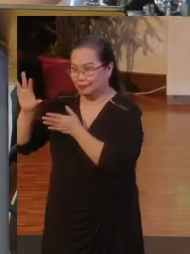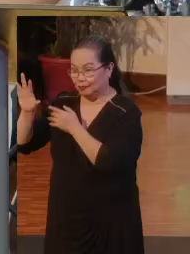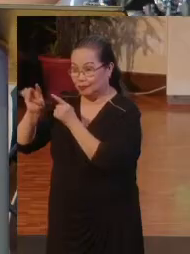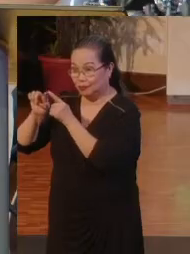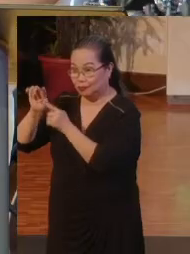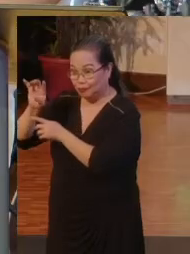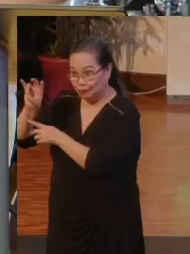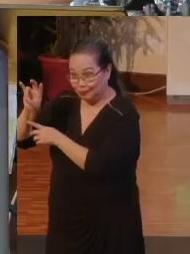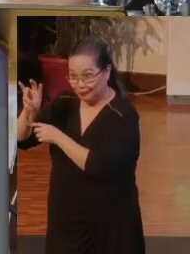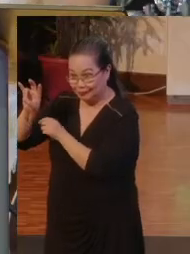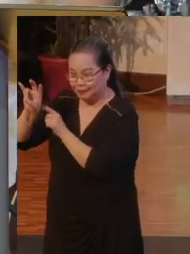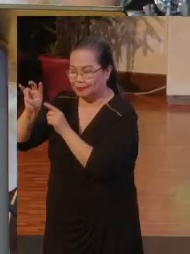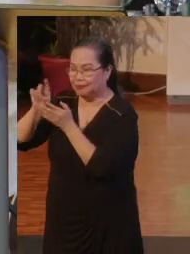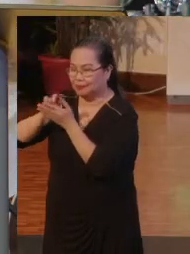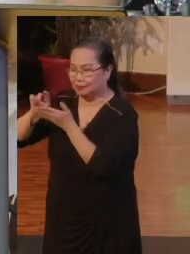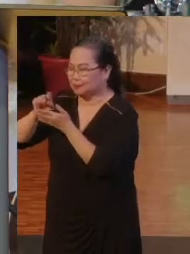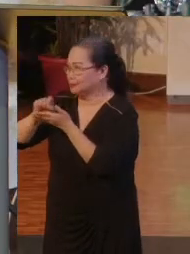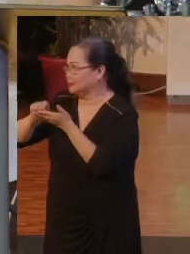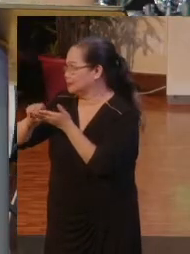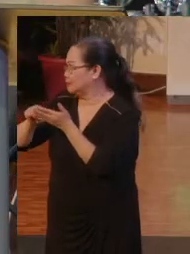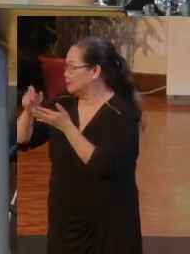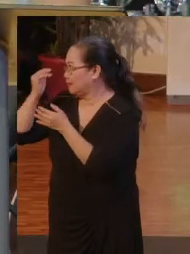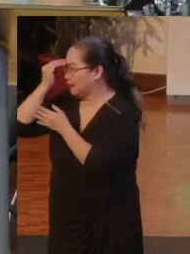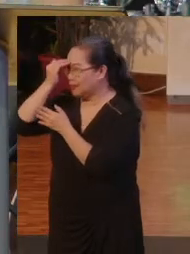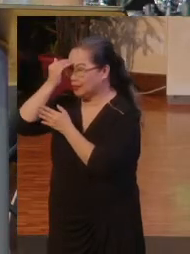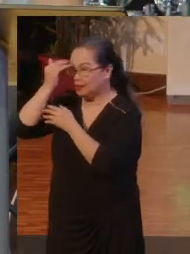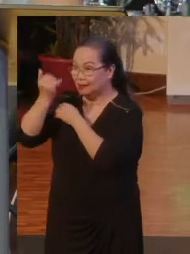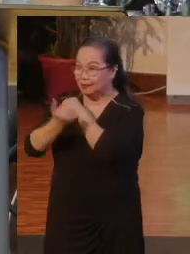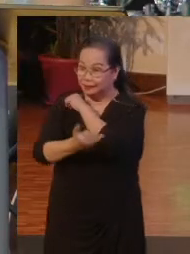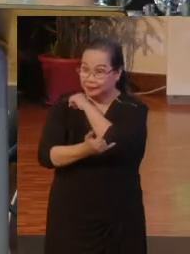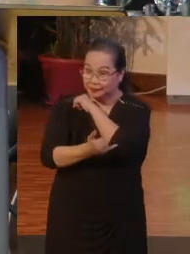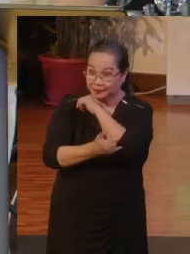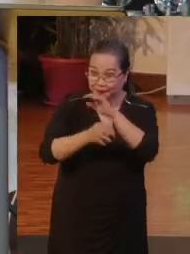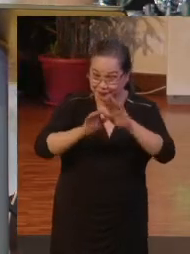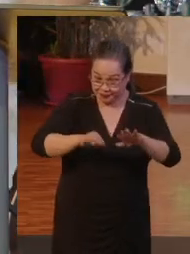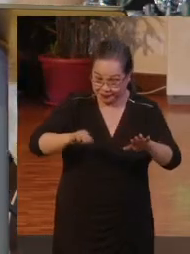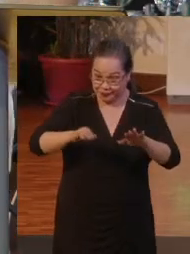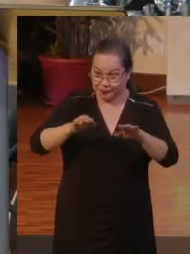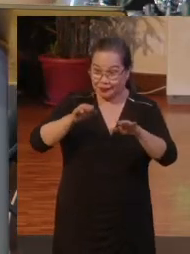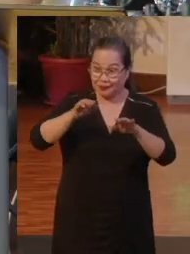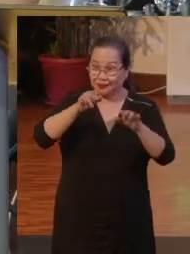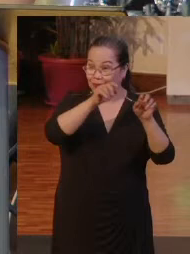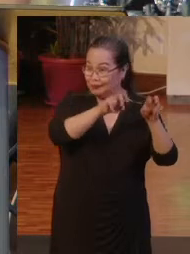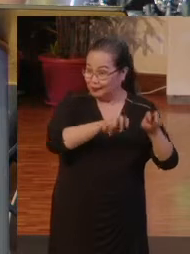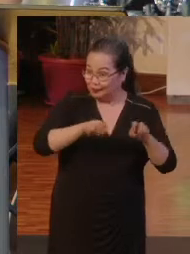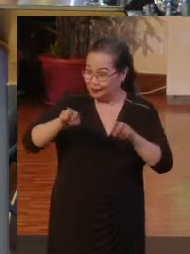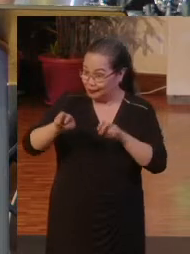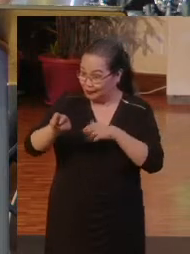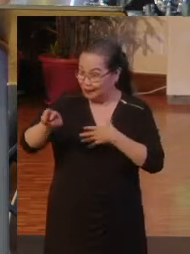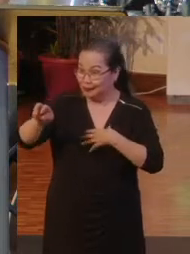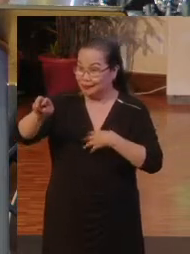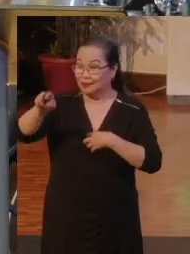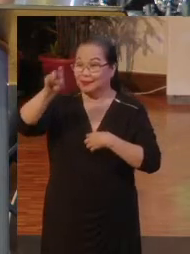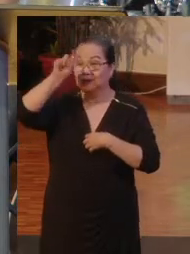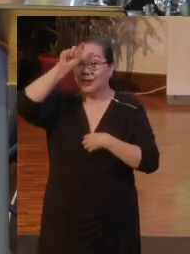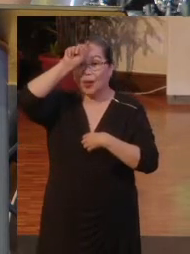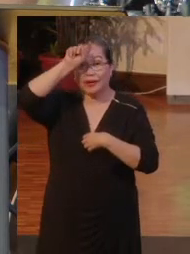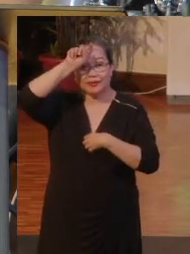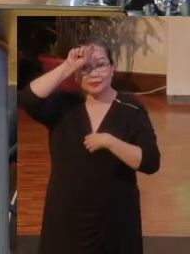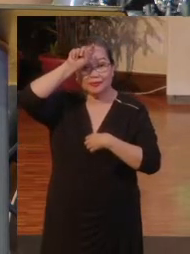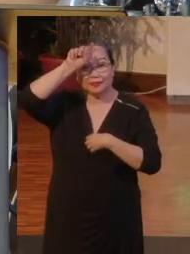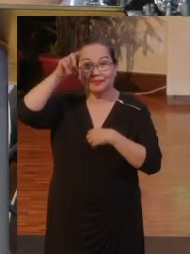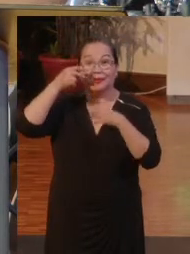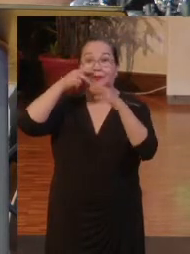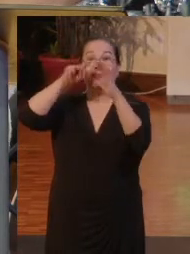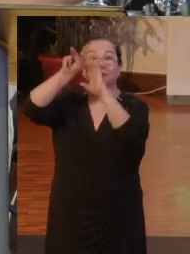7. So alam na natin, "But Jacob and his children went down to Egypt." Yun ay isang prophecy na